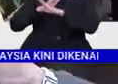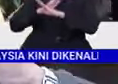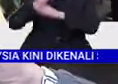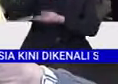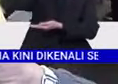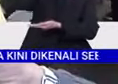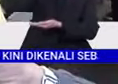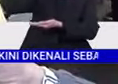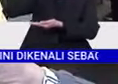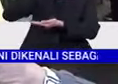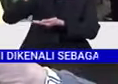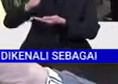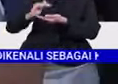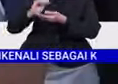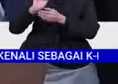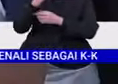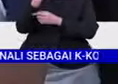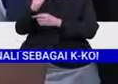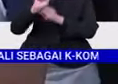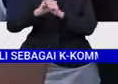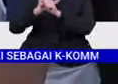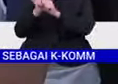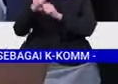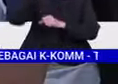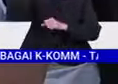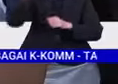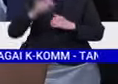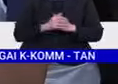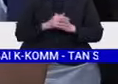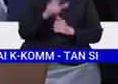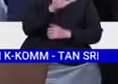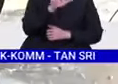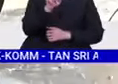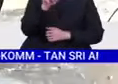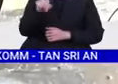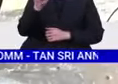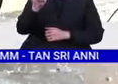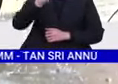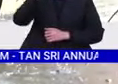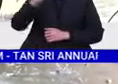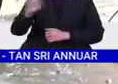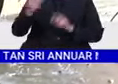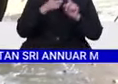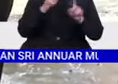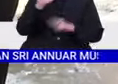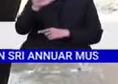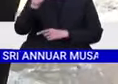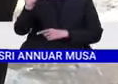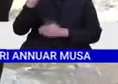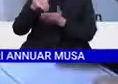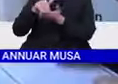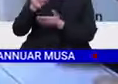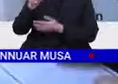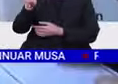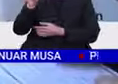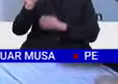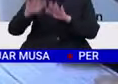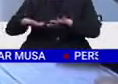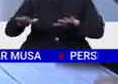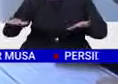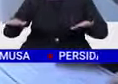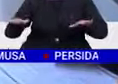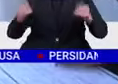Quests Addis Ababa nih sebanyak 31 perpuluhan 100 daripada 59200